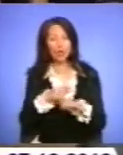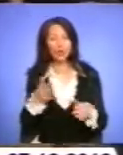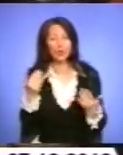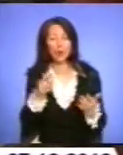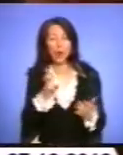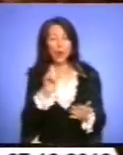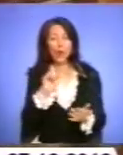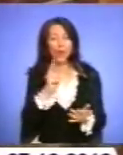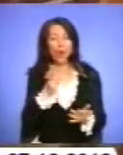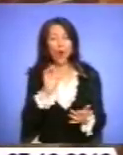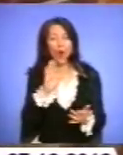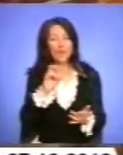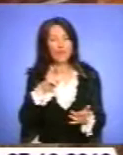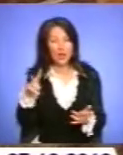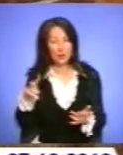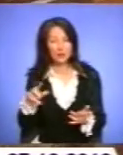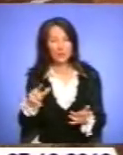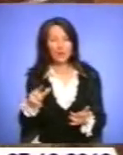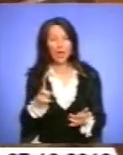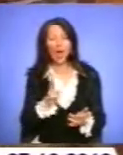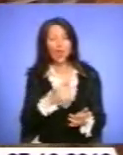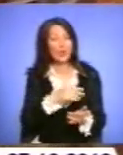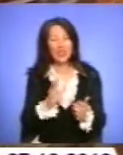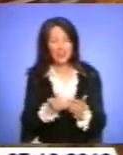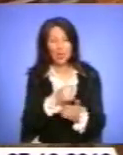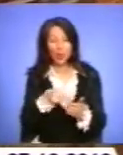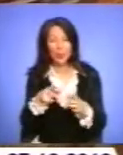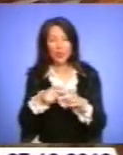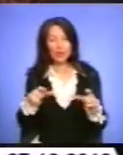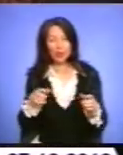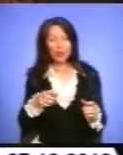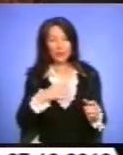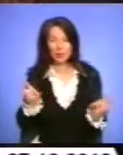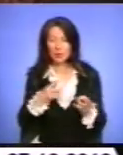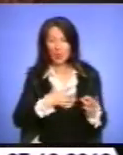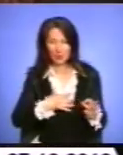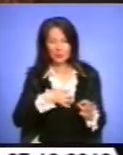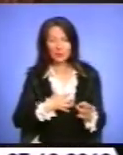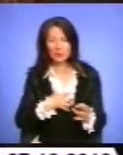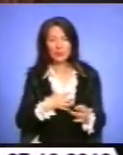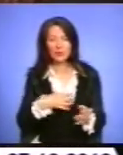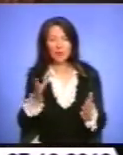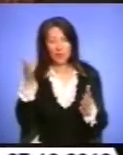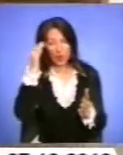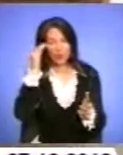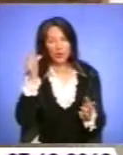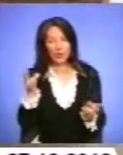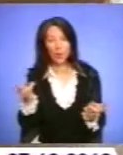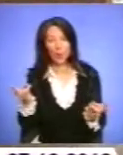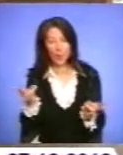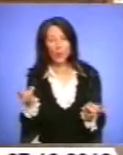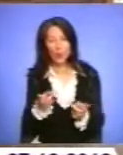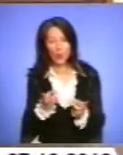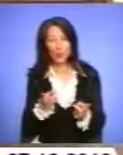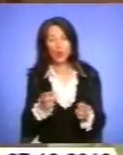Кувалі більшість, так. Тим, хто ще не встиг купити квиток, не варто засмучуватися. Врахувавши попит, «Укрзалізниця» ввела додаткові поїзди на